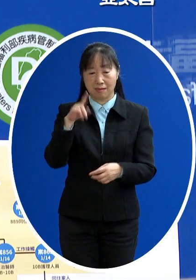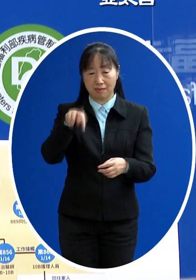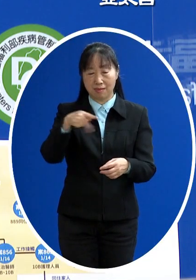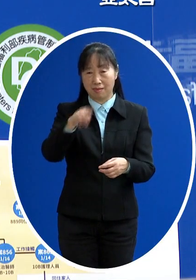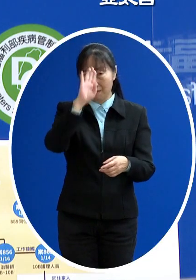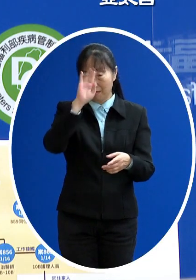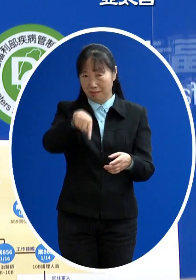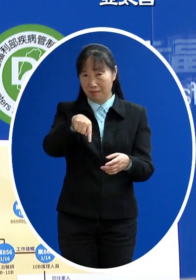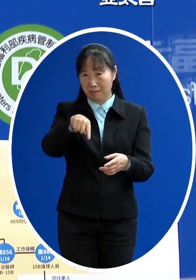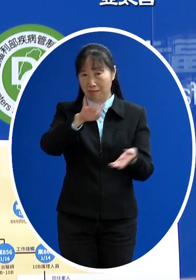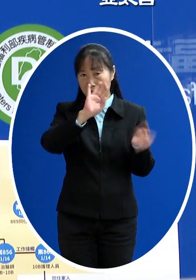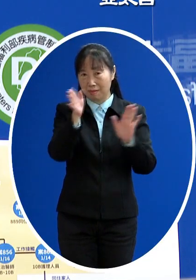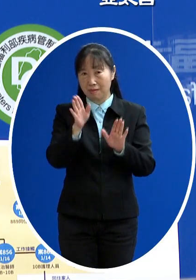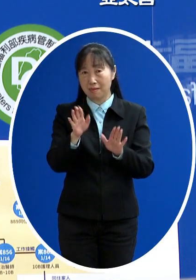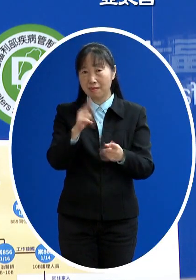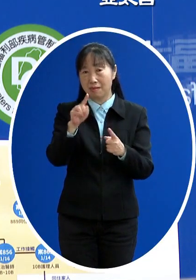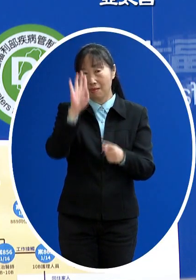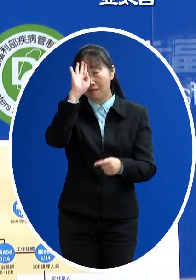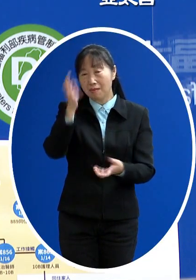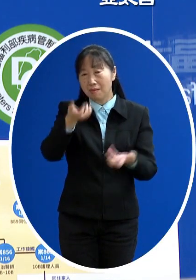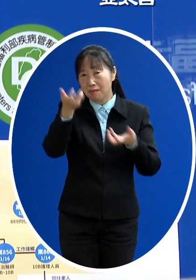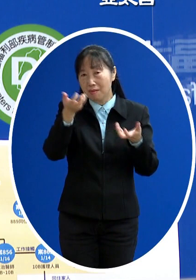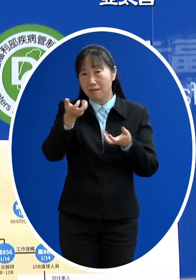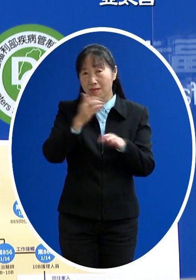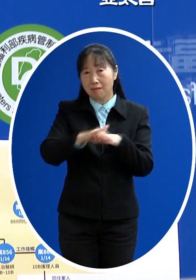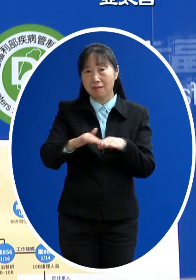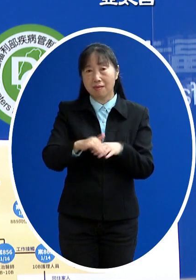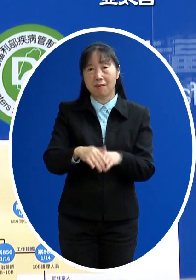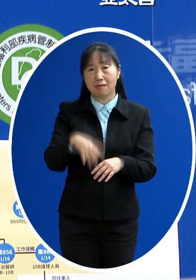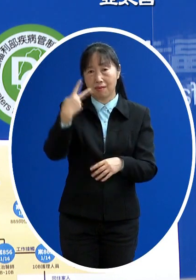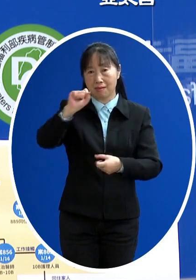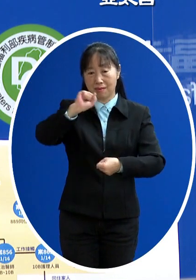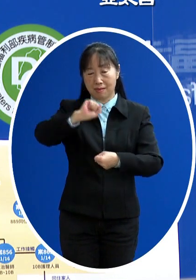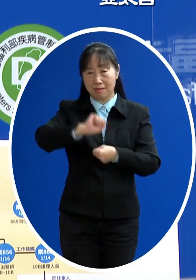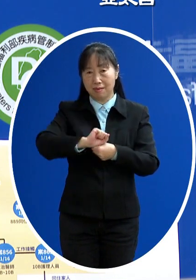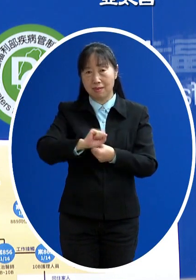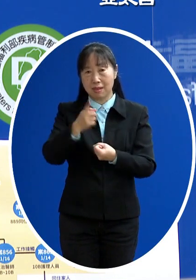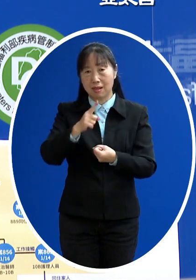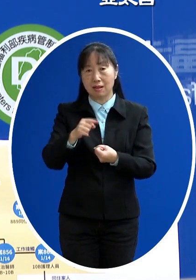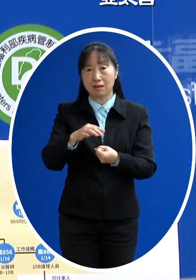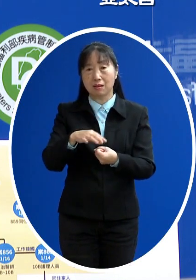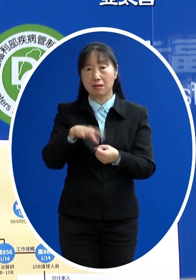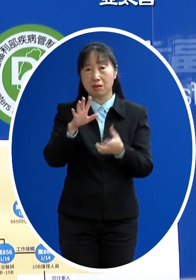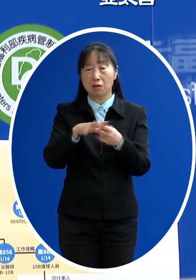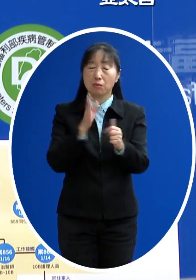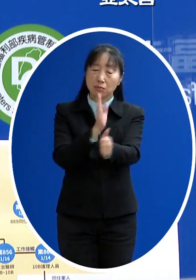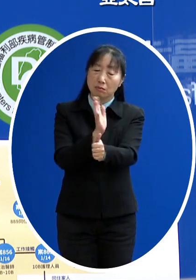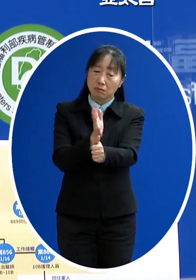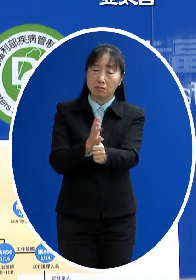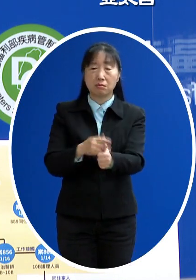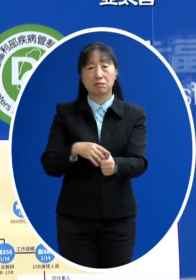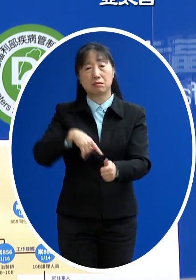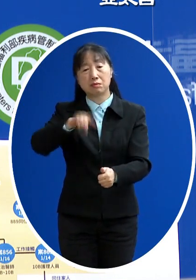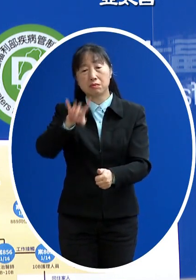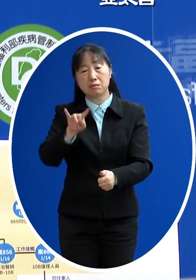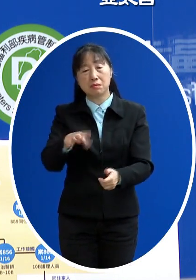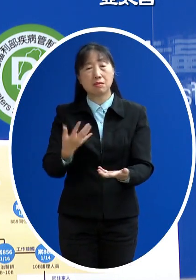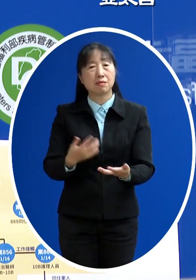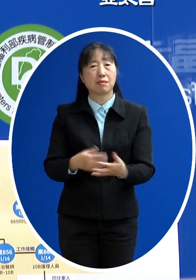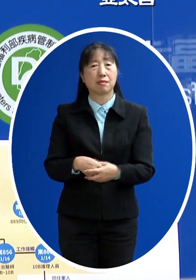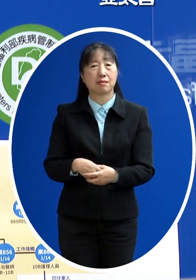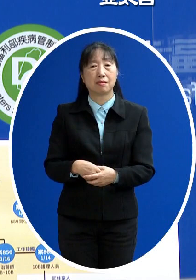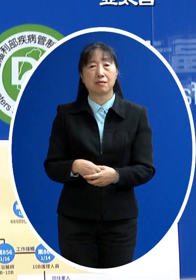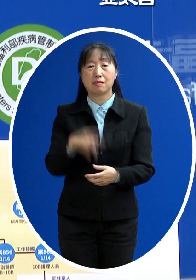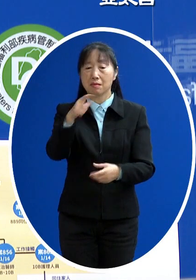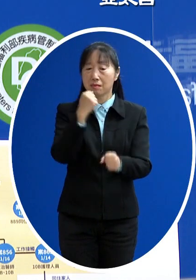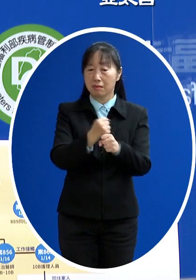症状有其中一项也是发烧，那在发烧筛检站加上适当的一个旅游史的询问，跟他的一个